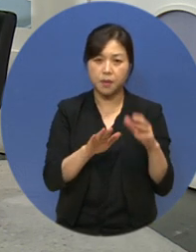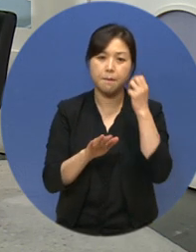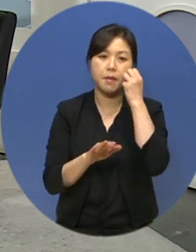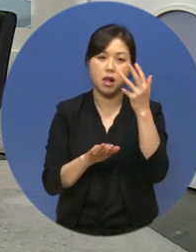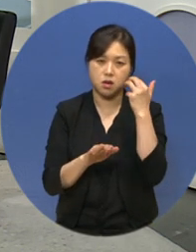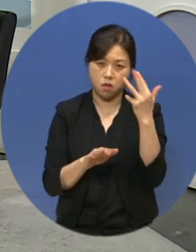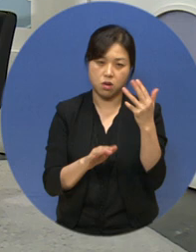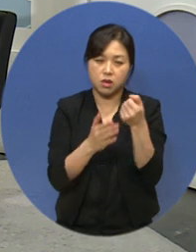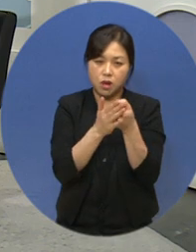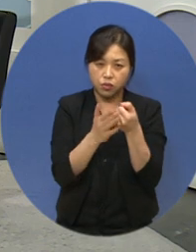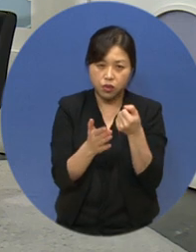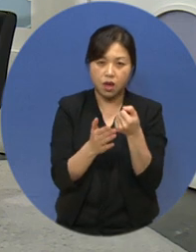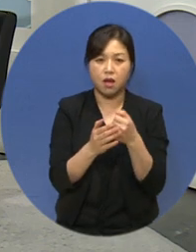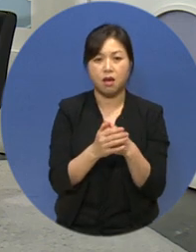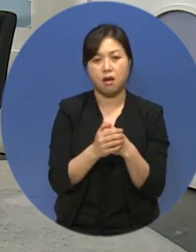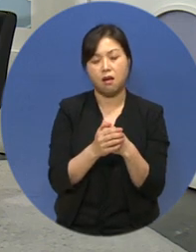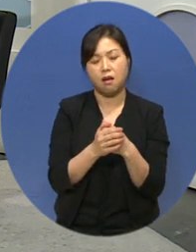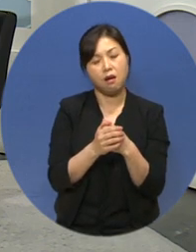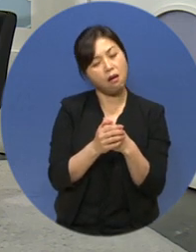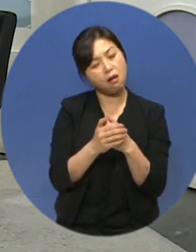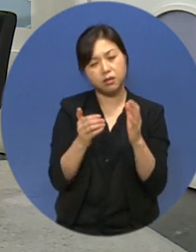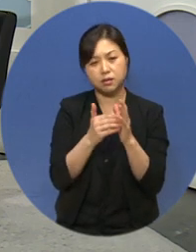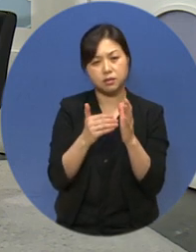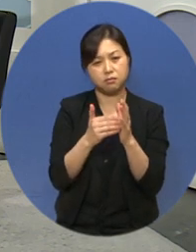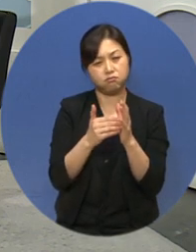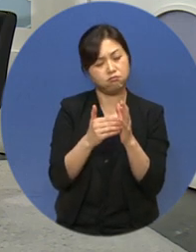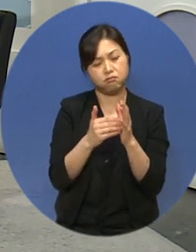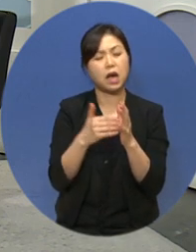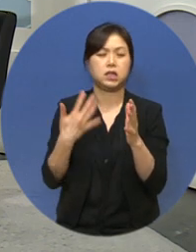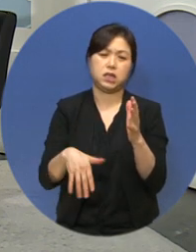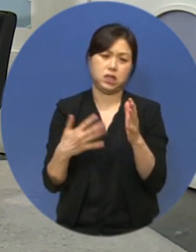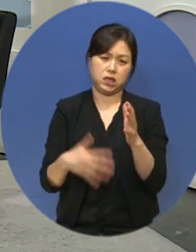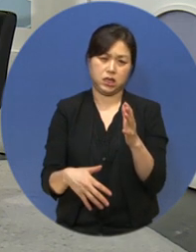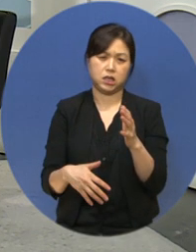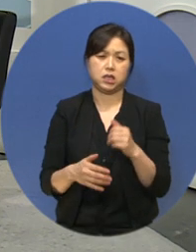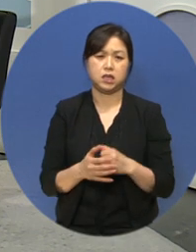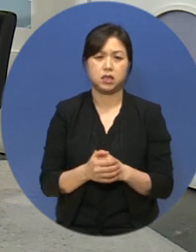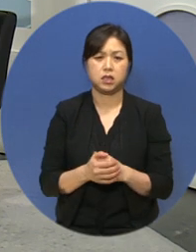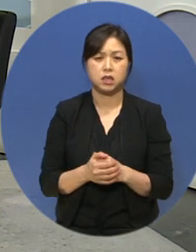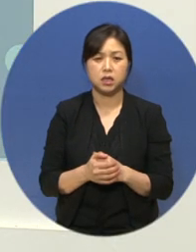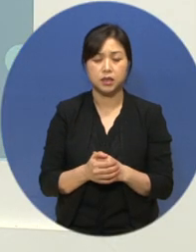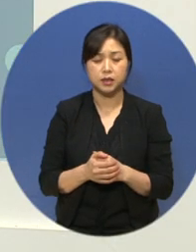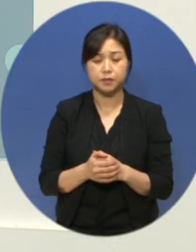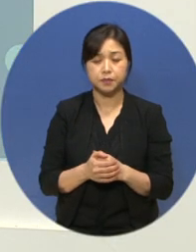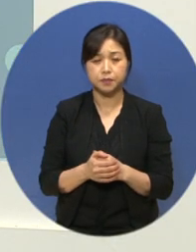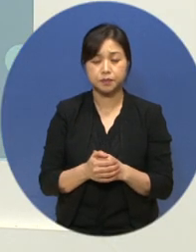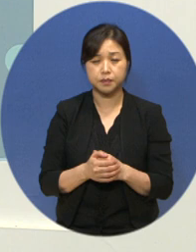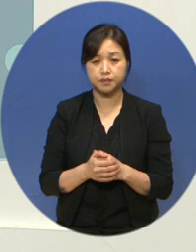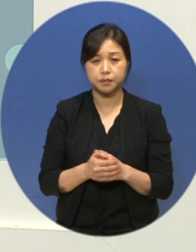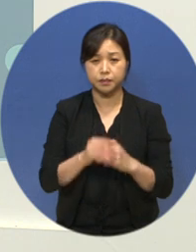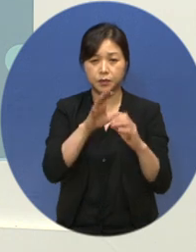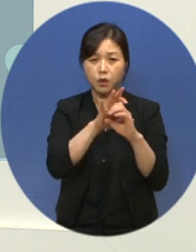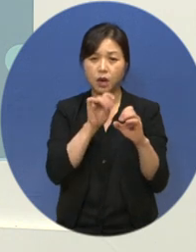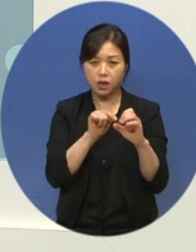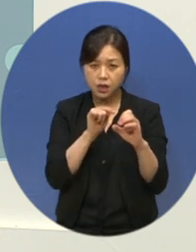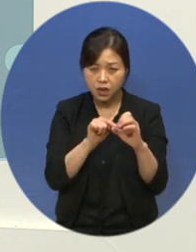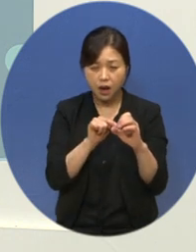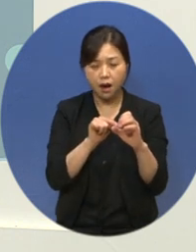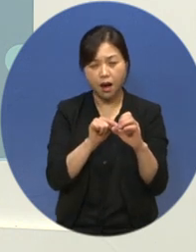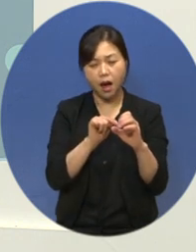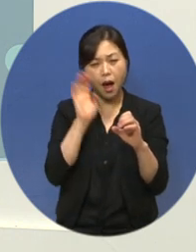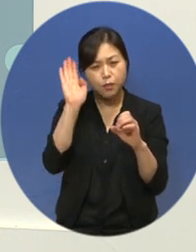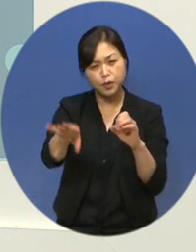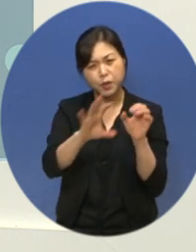그렇게 끝난거 같다 하는 감이 없어요 그래서 내쉬 중에서는 이 코로나가 상당히 조금 장기화 될